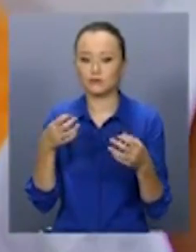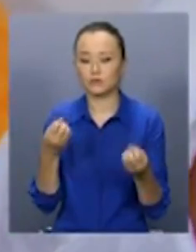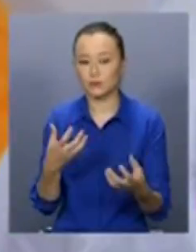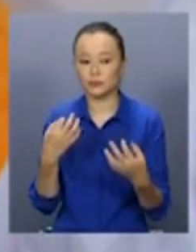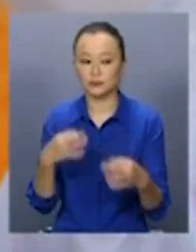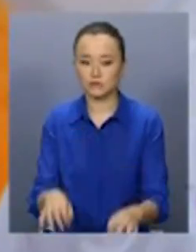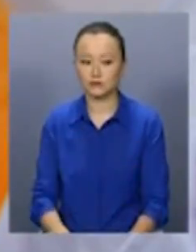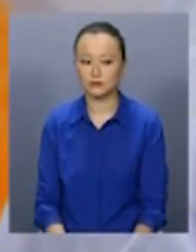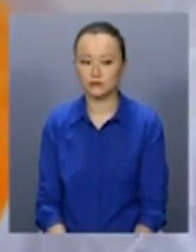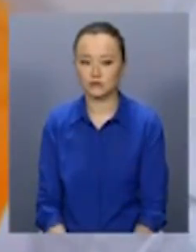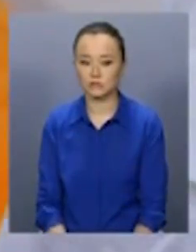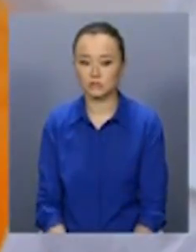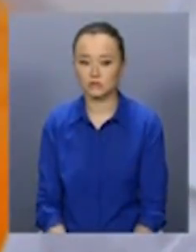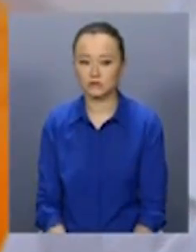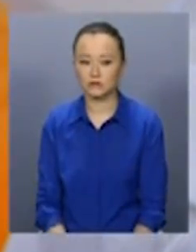қарай итере береміз.